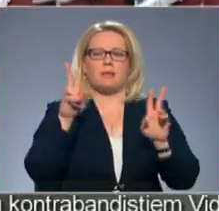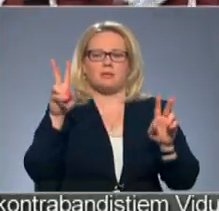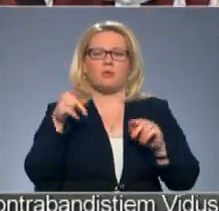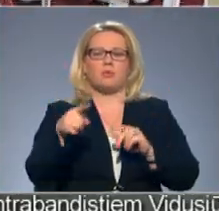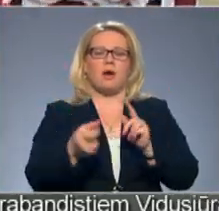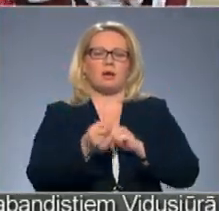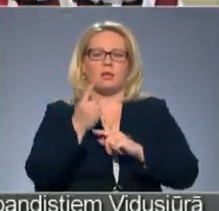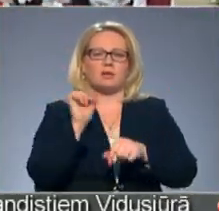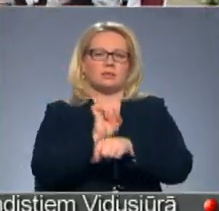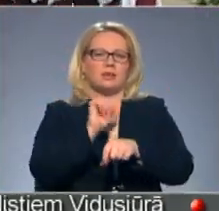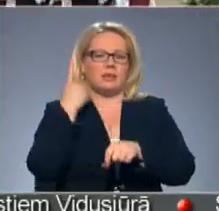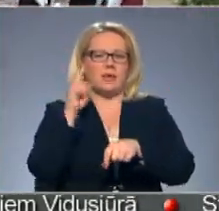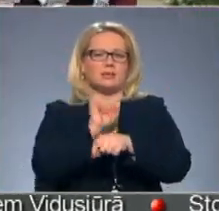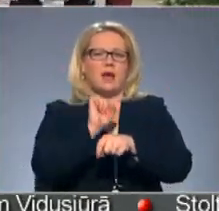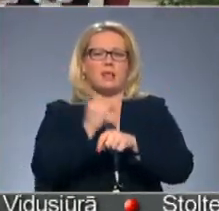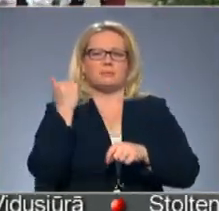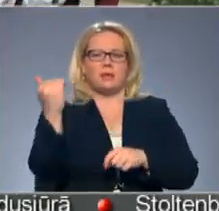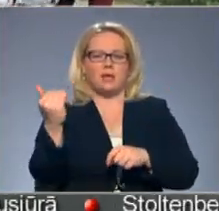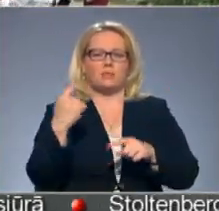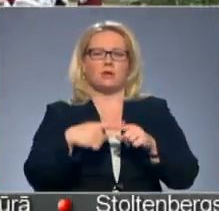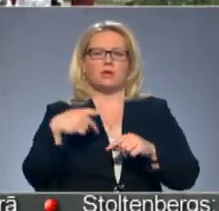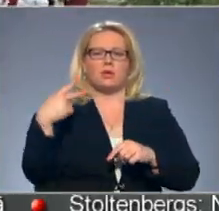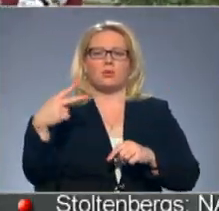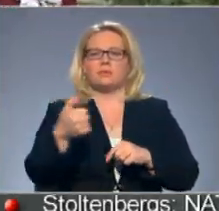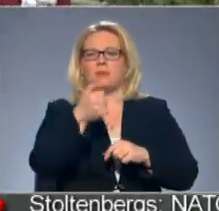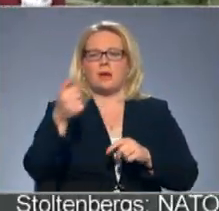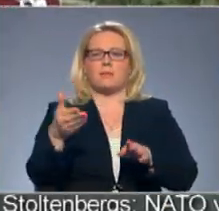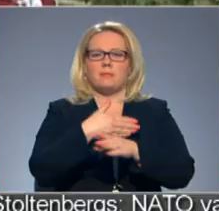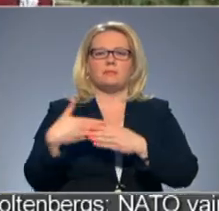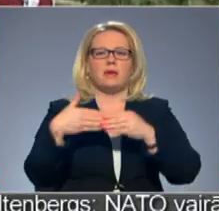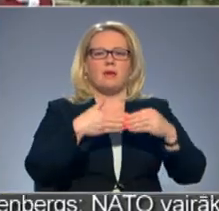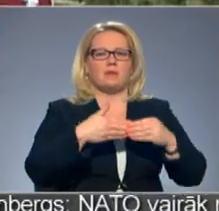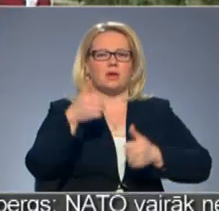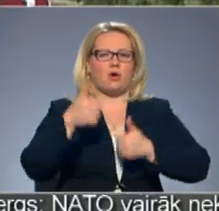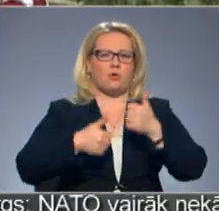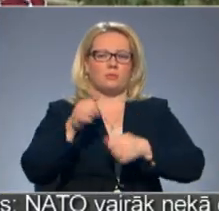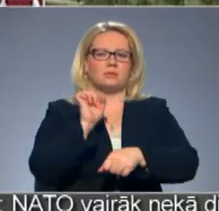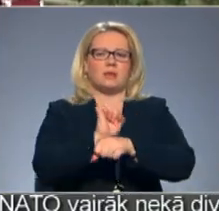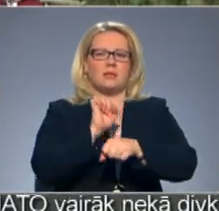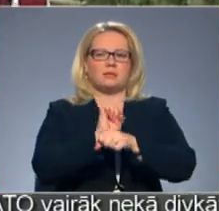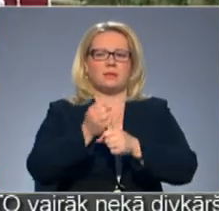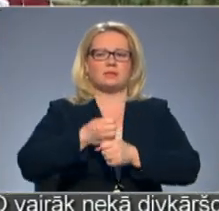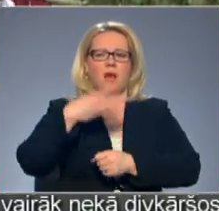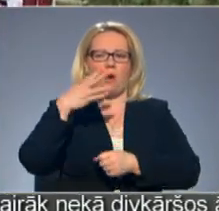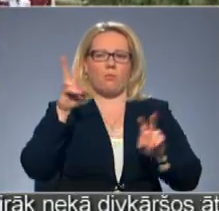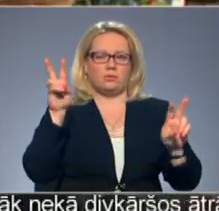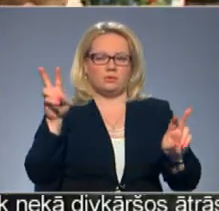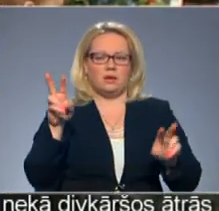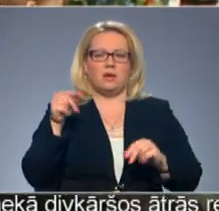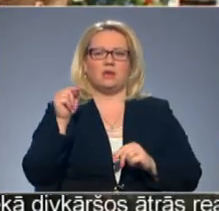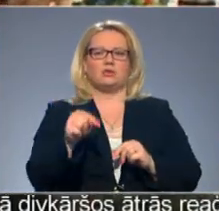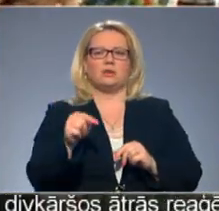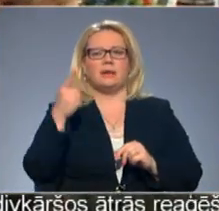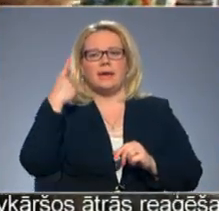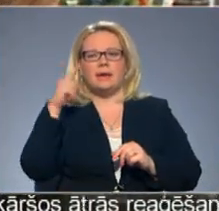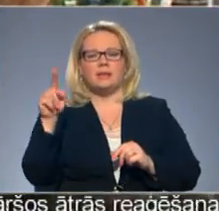radusies salaspiliešiem, kuri pirms vairāk nekā 20 gadiem jau ieviesa konkursu Salaspils kaus. Un tad šis te